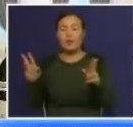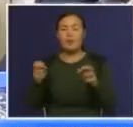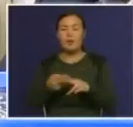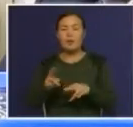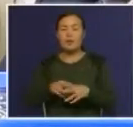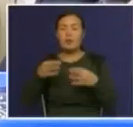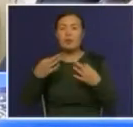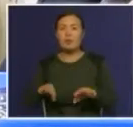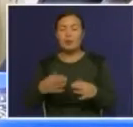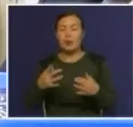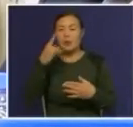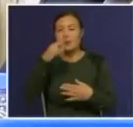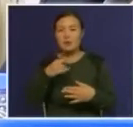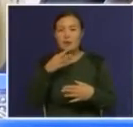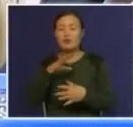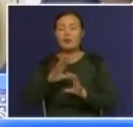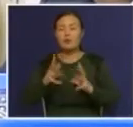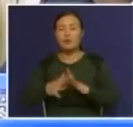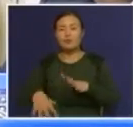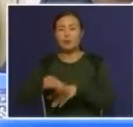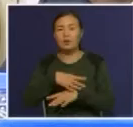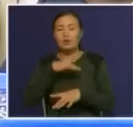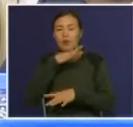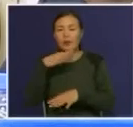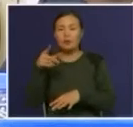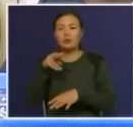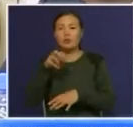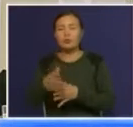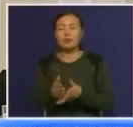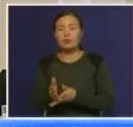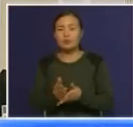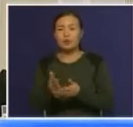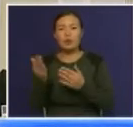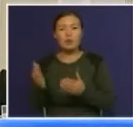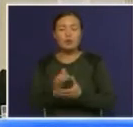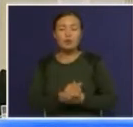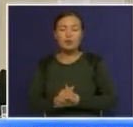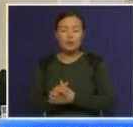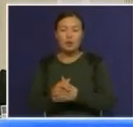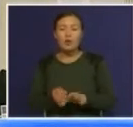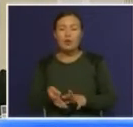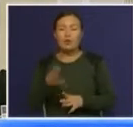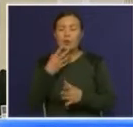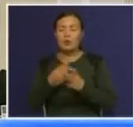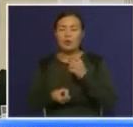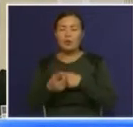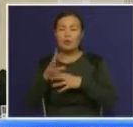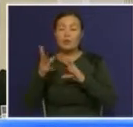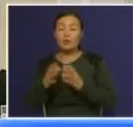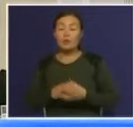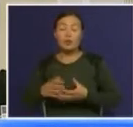модель и позволила войти казахстанскому народу в новое тысячелетие как сплоченному и единому, что в свою очередь и является одним из